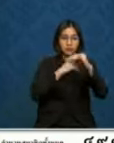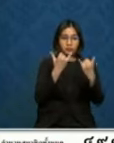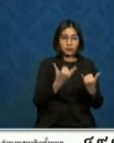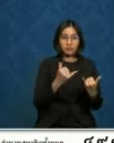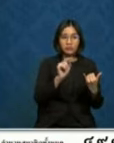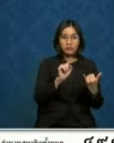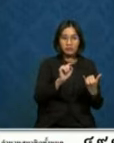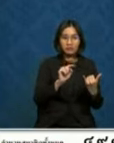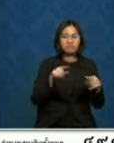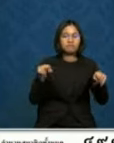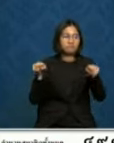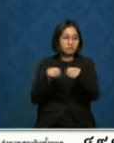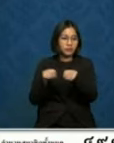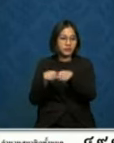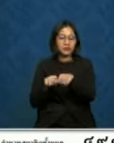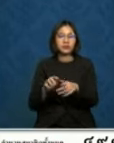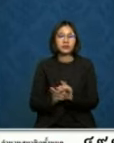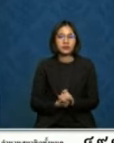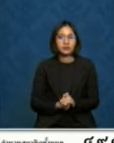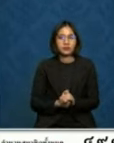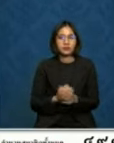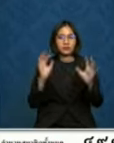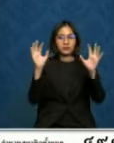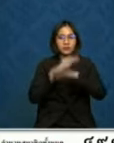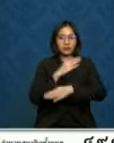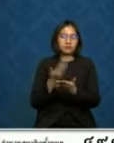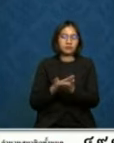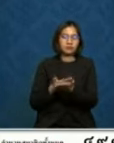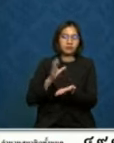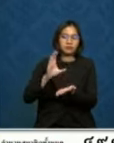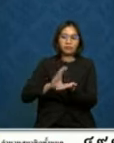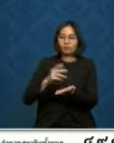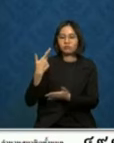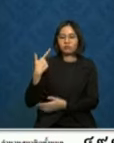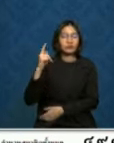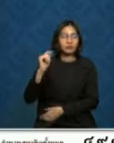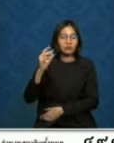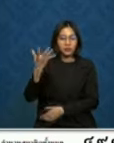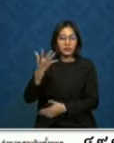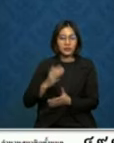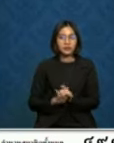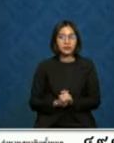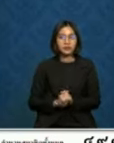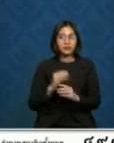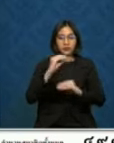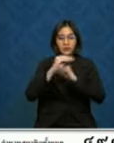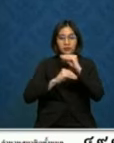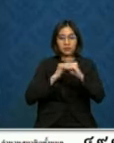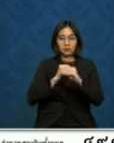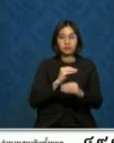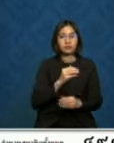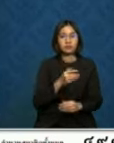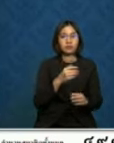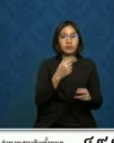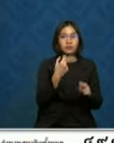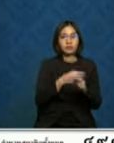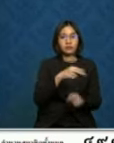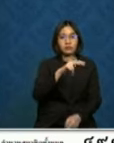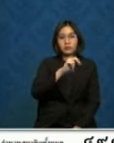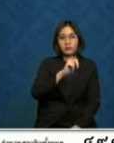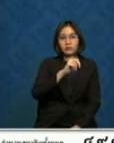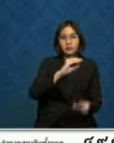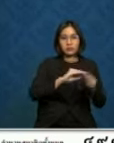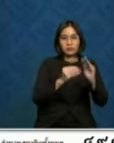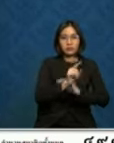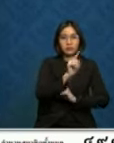จึง ทับซ้อนนะครับและเป็นการสิ้นเปลืองงบประมาณเป็นอย่างยิ่งครับท่านประธานโดยโครงการ 2B Number 1 นะครับดำเนินงาน